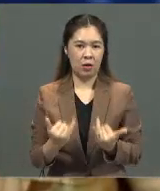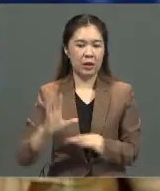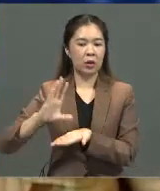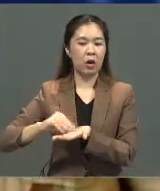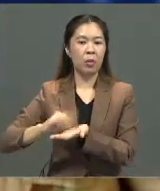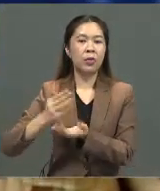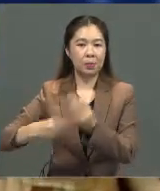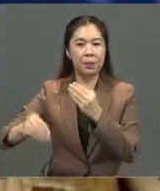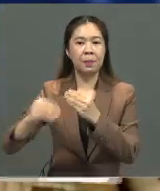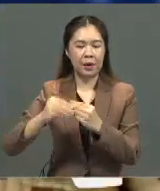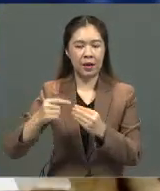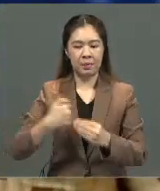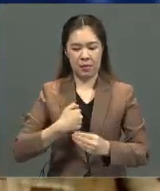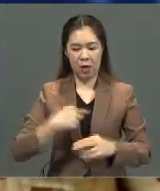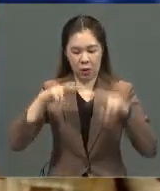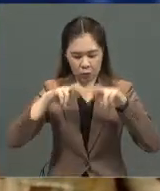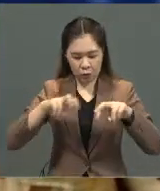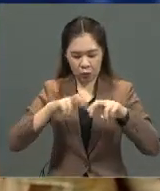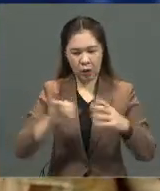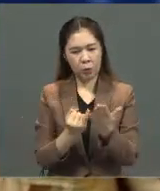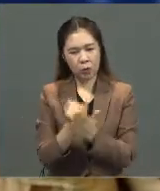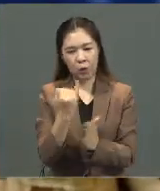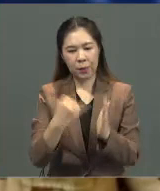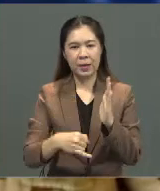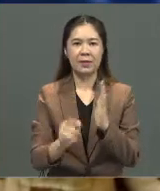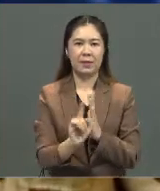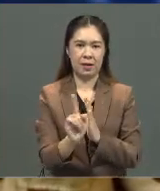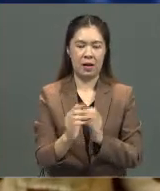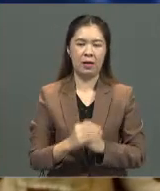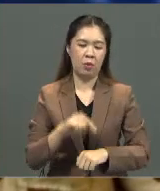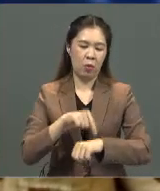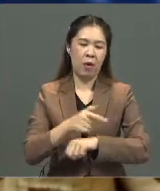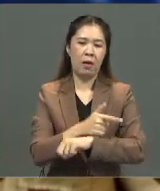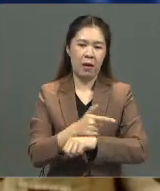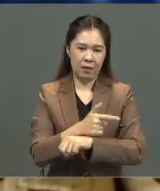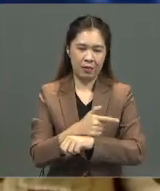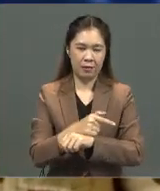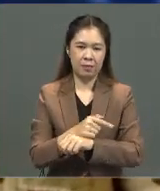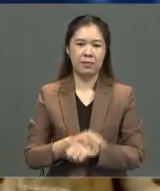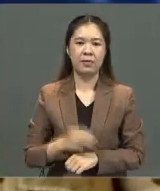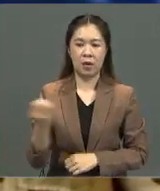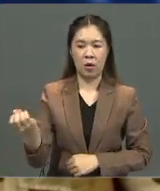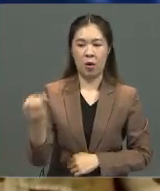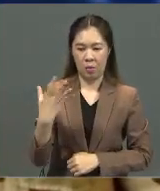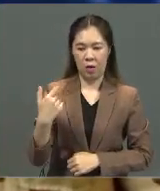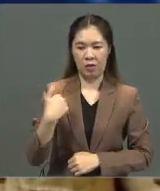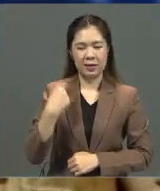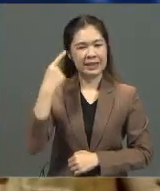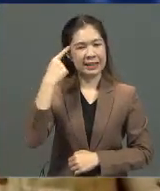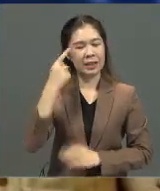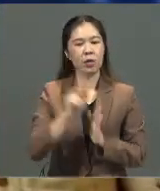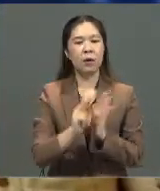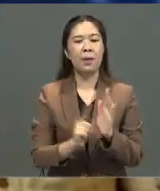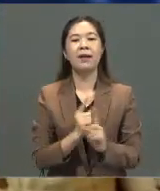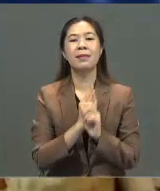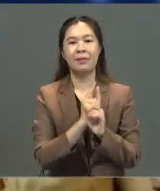ติมนะครับเราก็ต้องตรวจสอบความถูกต้องก่อนนะครับก็ใช้เวลานิดนึงถ้าเป็นไปตามที่ชาวบ้านร้องก็คงจะต้องให้ออกตามกฎหมายนะ